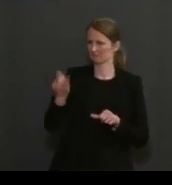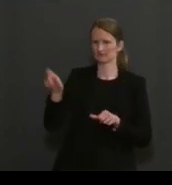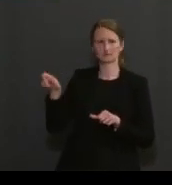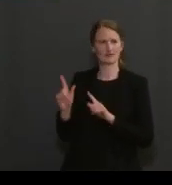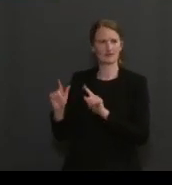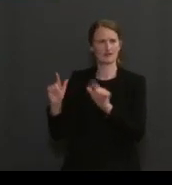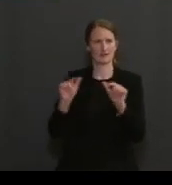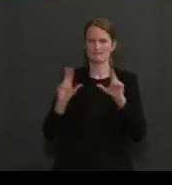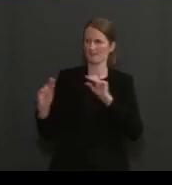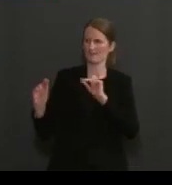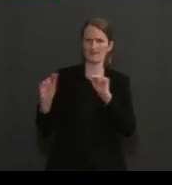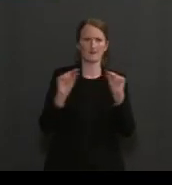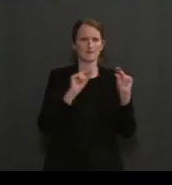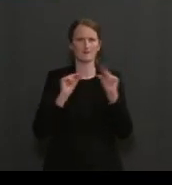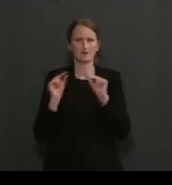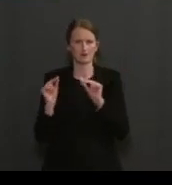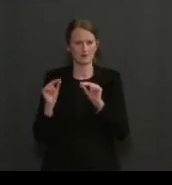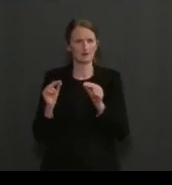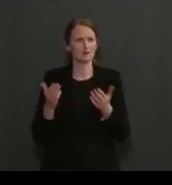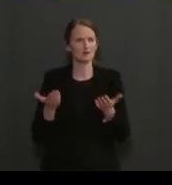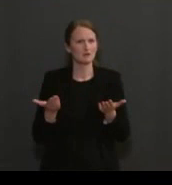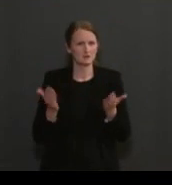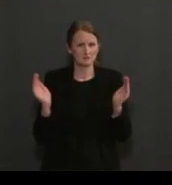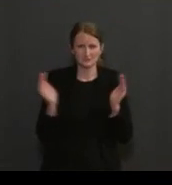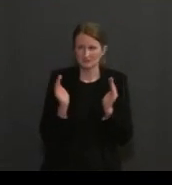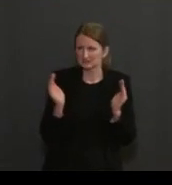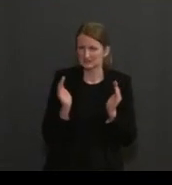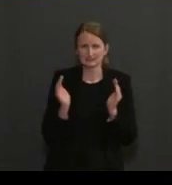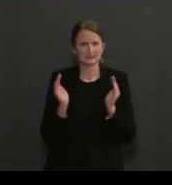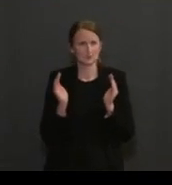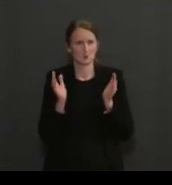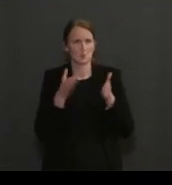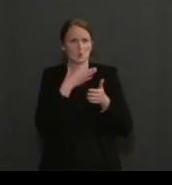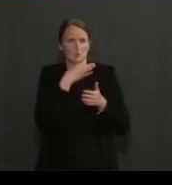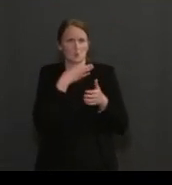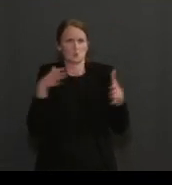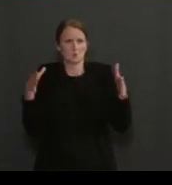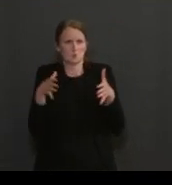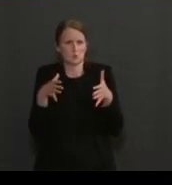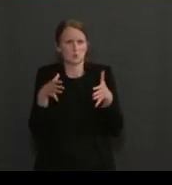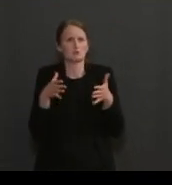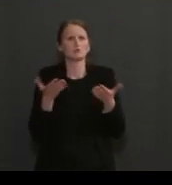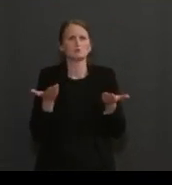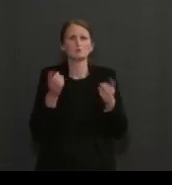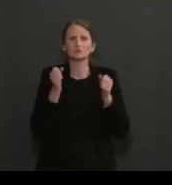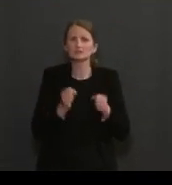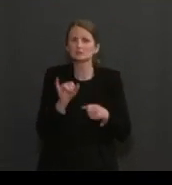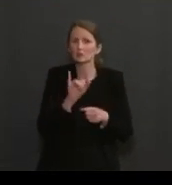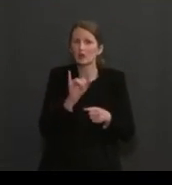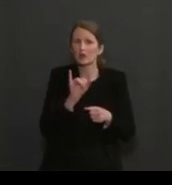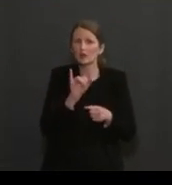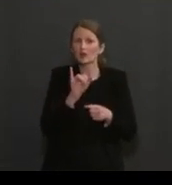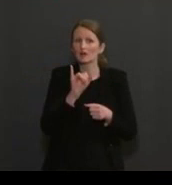et où l'espace est relativement réduit, fait que l'on peut risquer ainsi d'inhaler ces fameuses